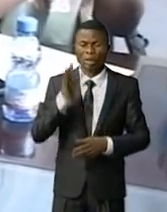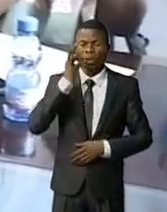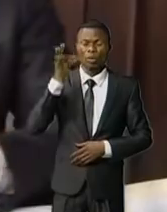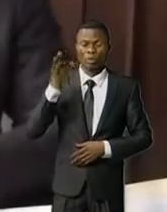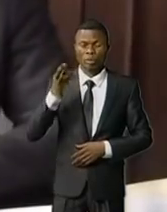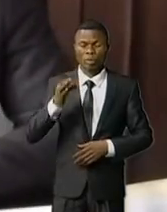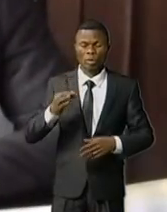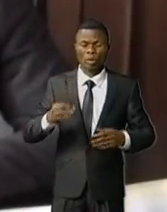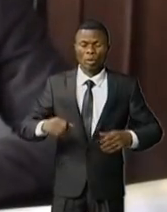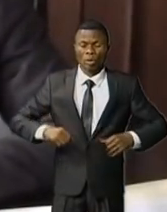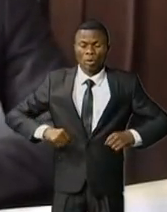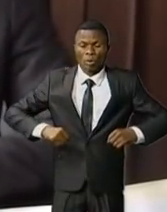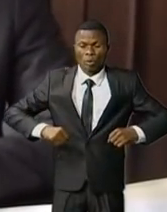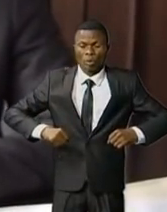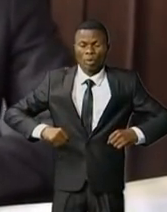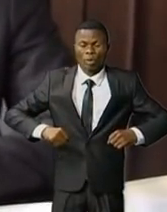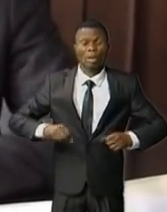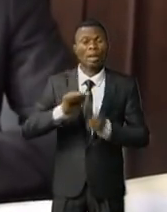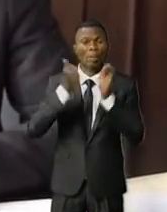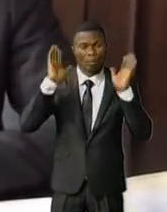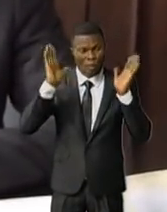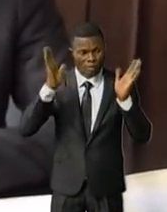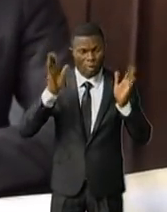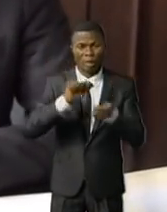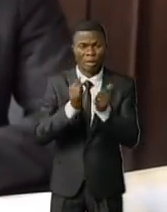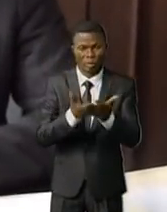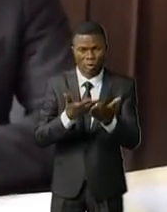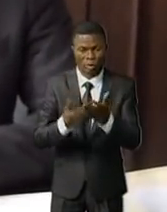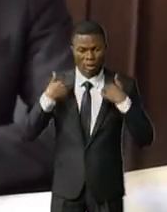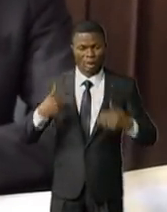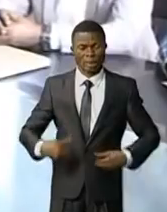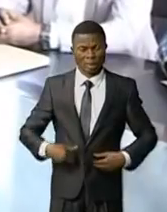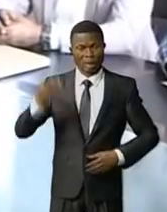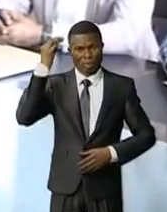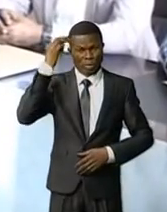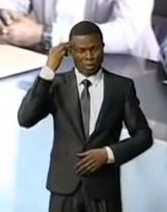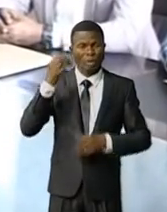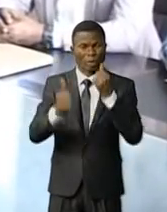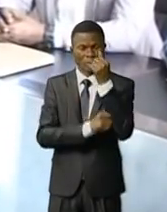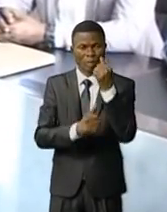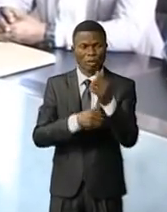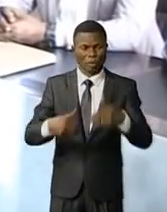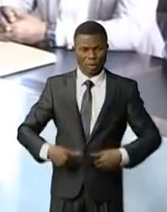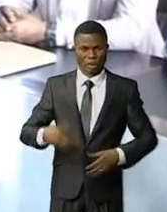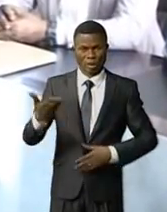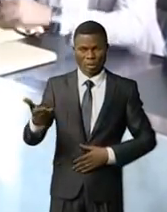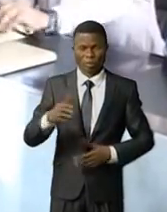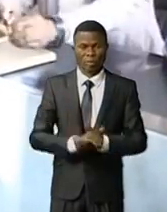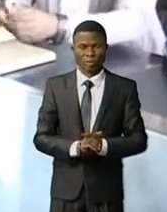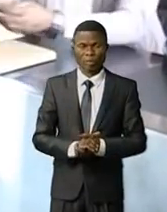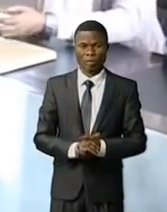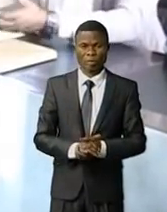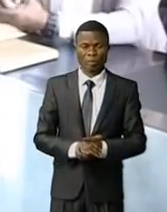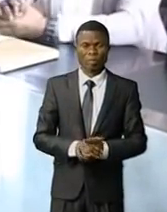bombée dont on devine la gravité des conséquences sur la santé mentale de la population. Nous avons parlé